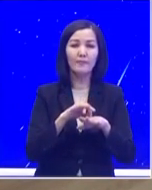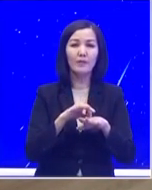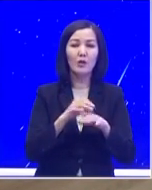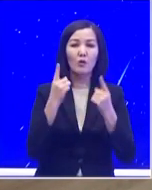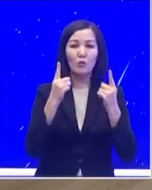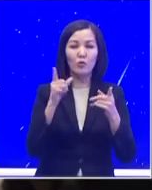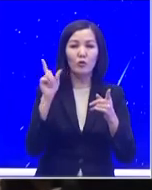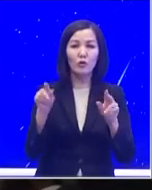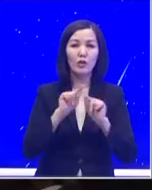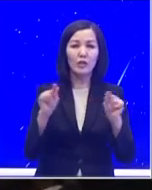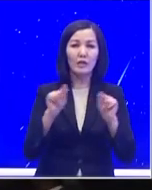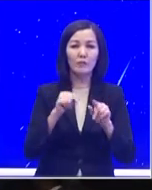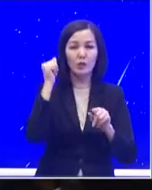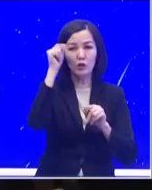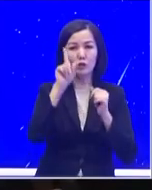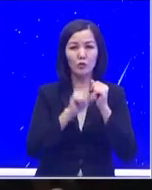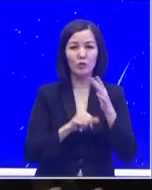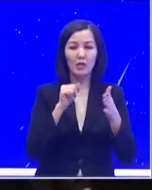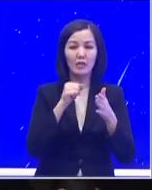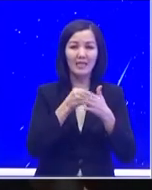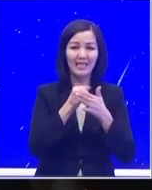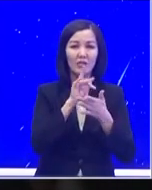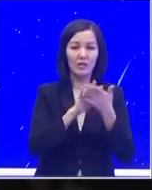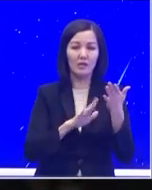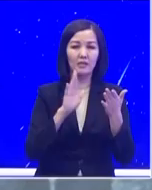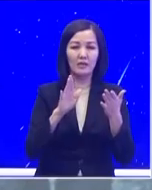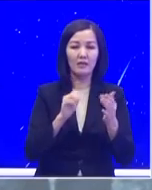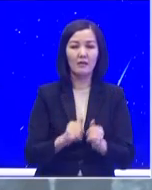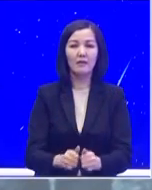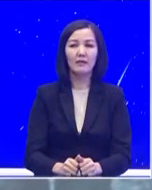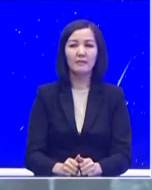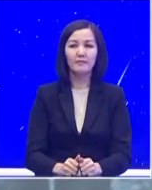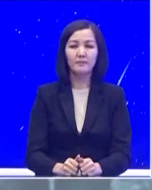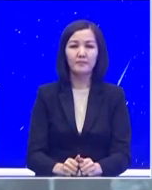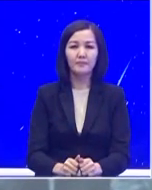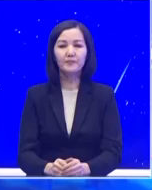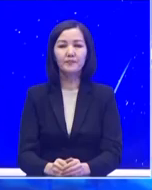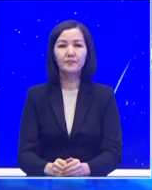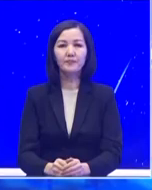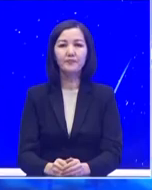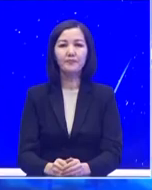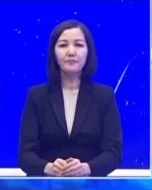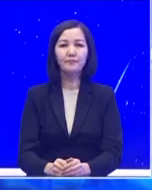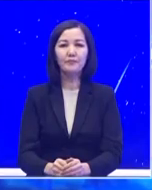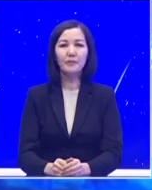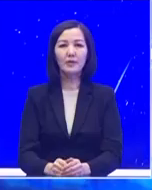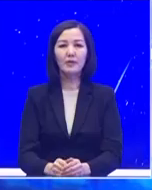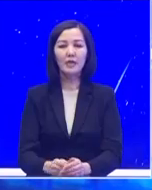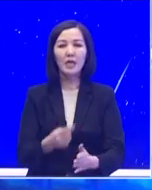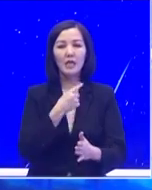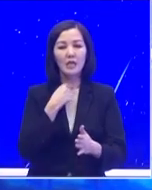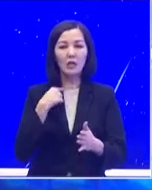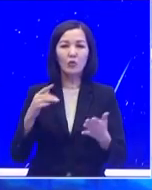тәлімгерлерге дәріптеу жыл соңына дейін жалғасатынын айтады. Айзада Оразалы, Мәди Байбосынов, Жетісу телеарнасы. Ел